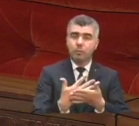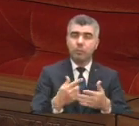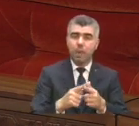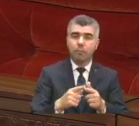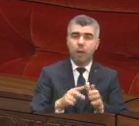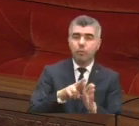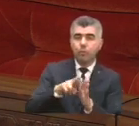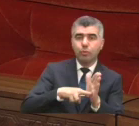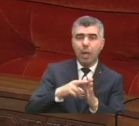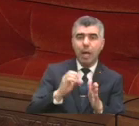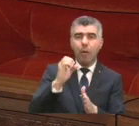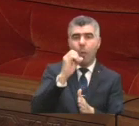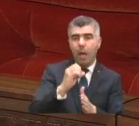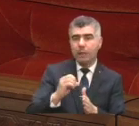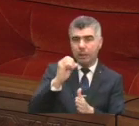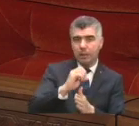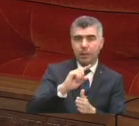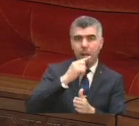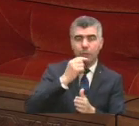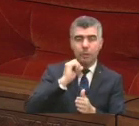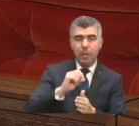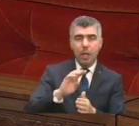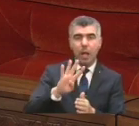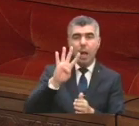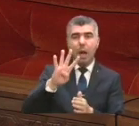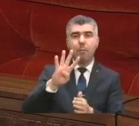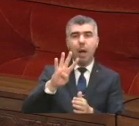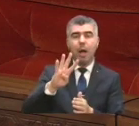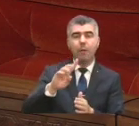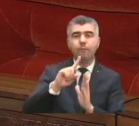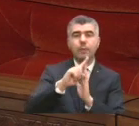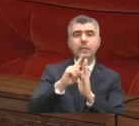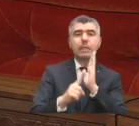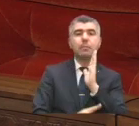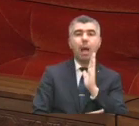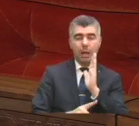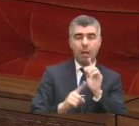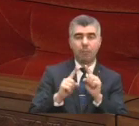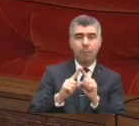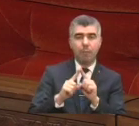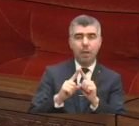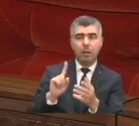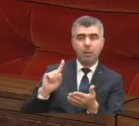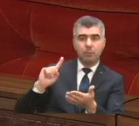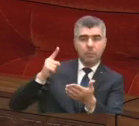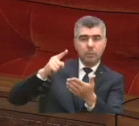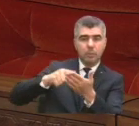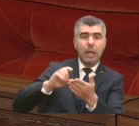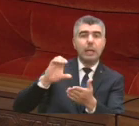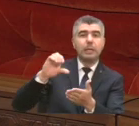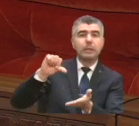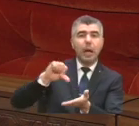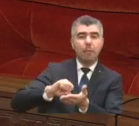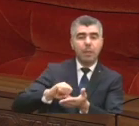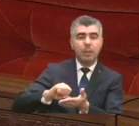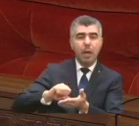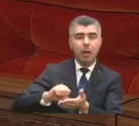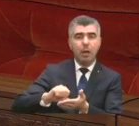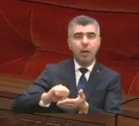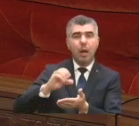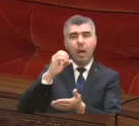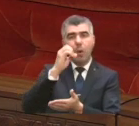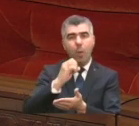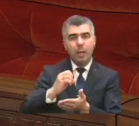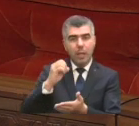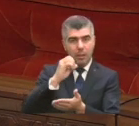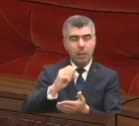التافيلال مكنات من توفير 4 رحلات أسبوعية بين زاكورا ومطار الدار البيضاء، وسمحت لهذا المطار من